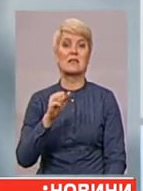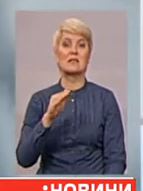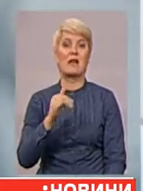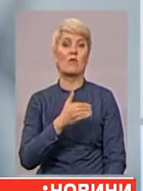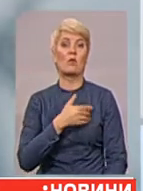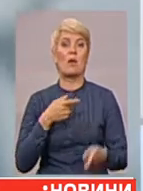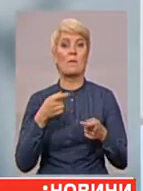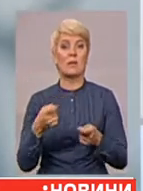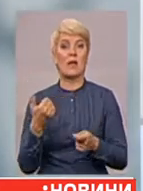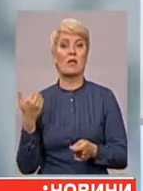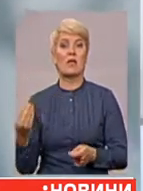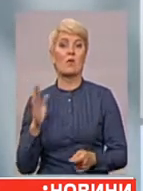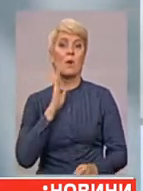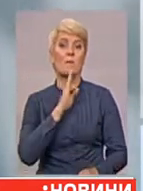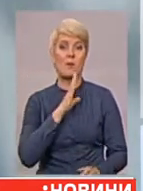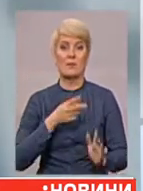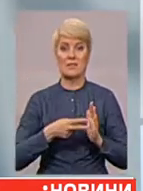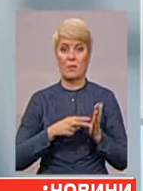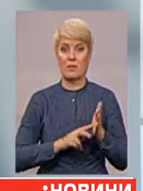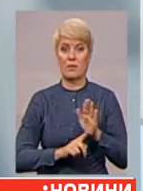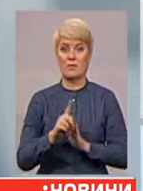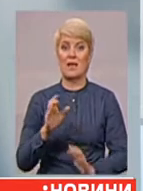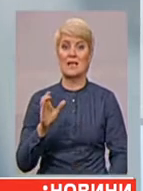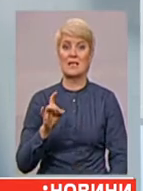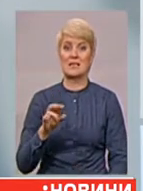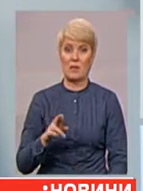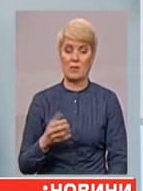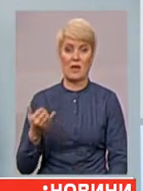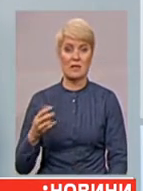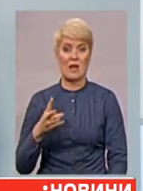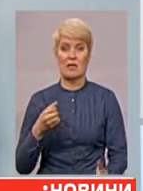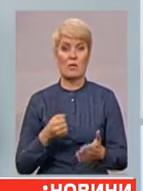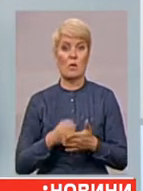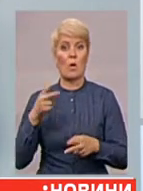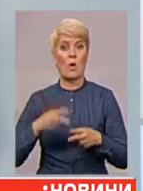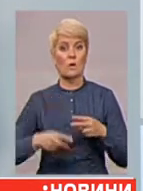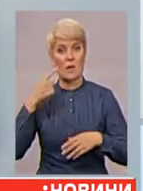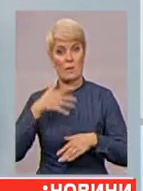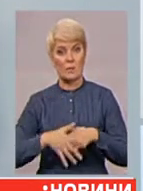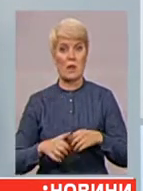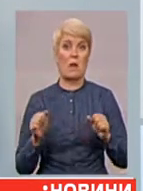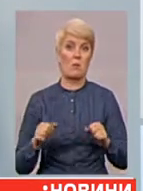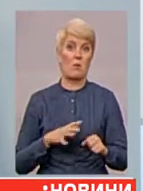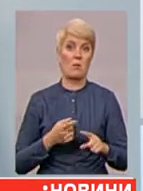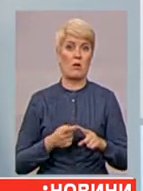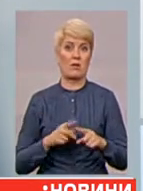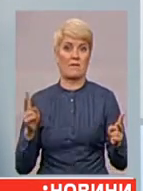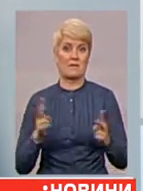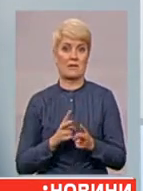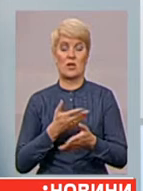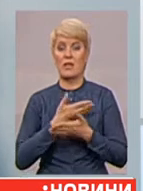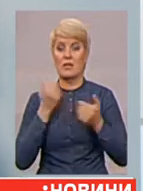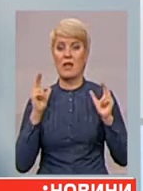его мать. Это было запланировано на начало сентября. Сейчас не до конца понятно, сможет ли состояться эта встреча, потому что у нас нет гарантий,